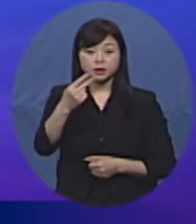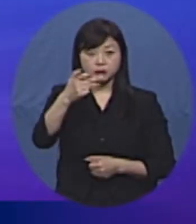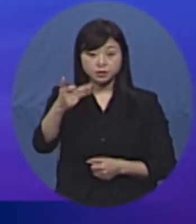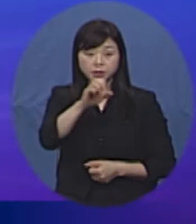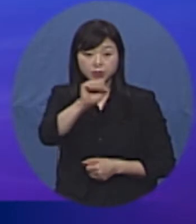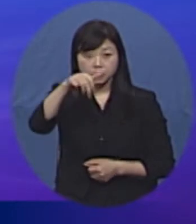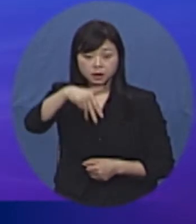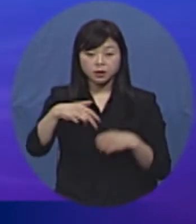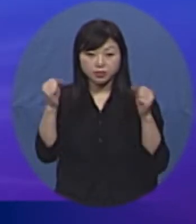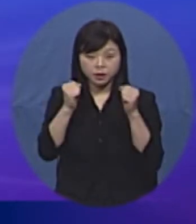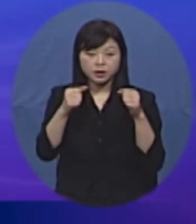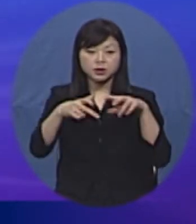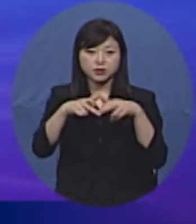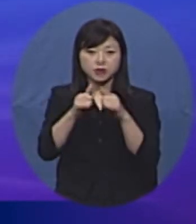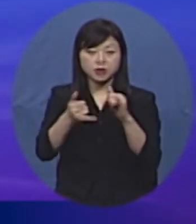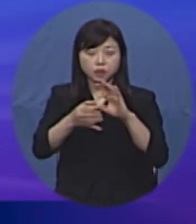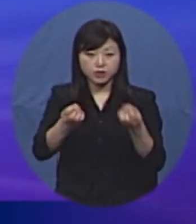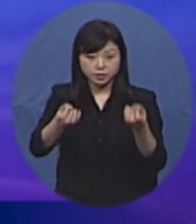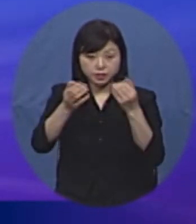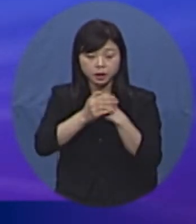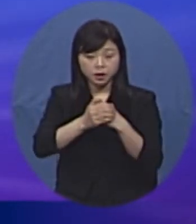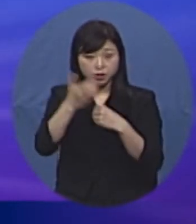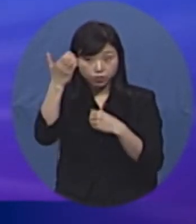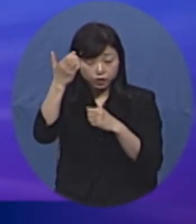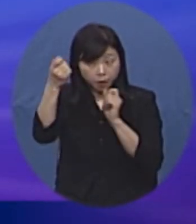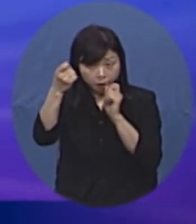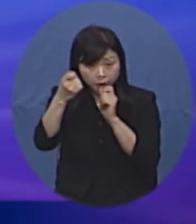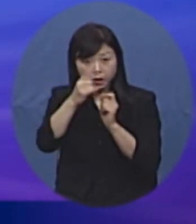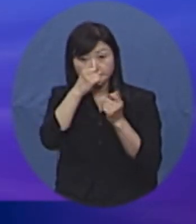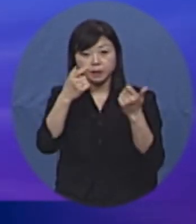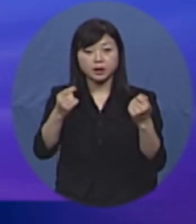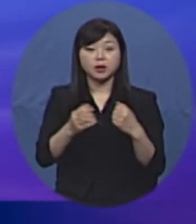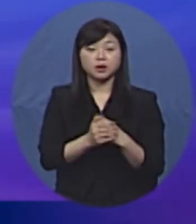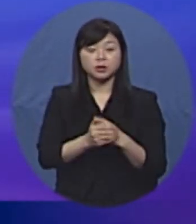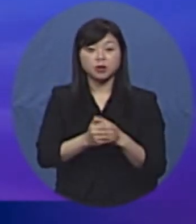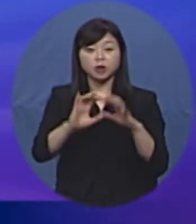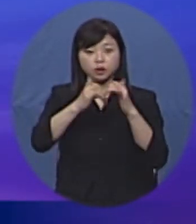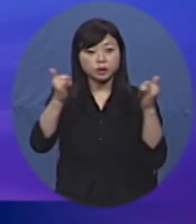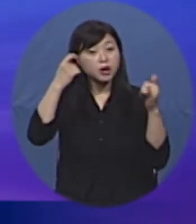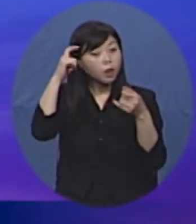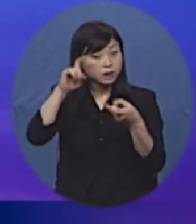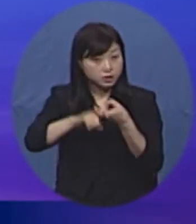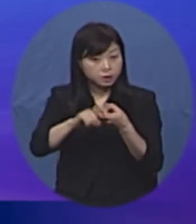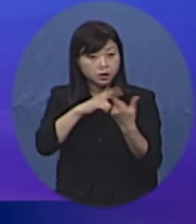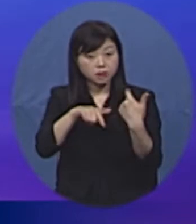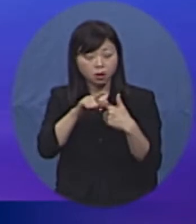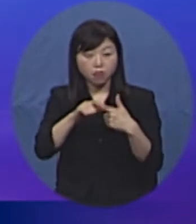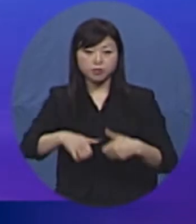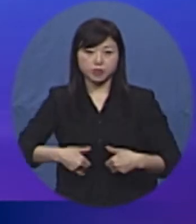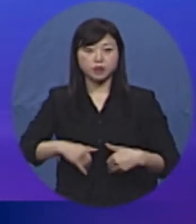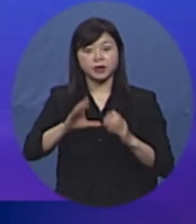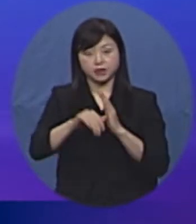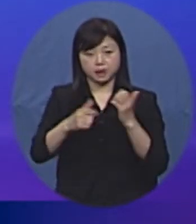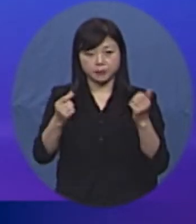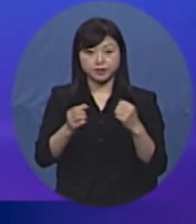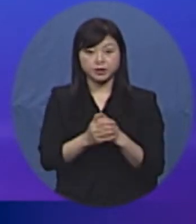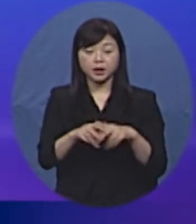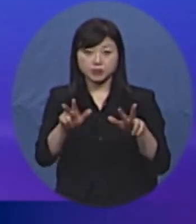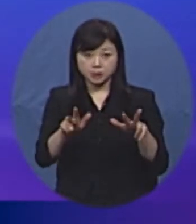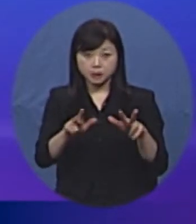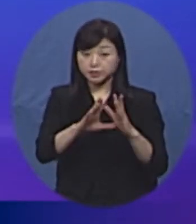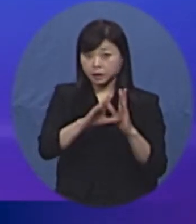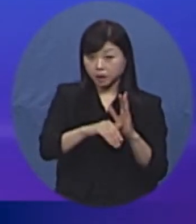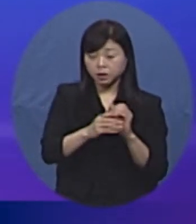2018 평창 동계 패럴림픽이 90일도 채 남지 않았습니다. 국민적 관심이 그 어느 때보다 필요한 때인데요. 지금